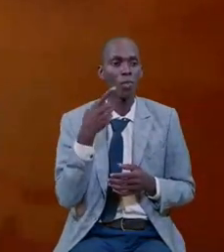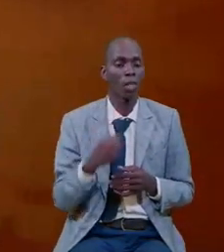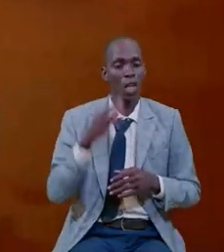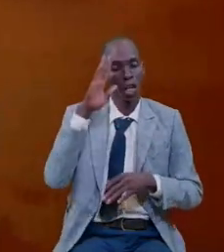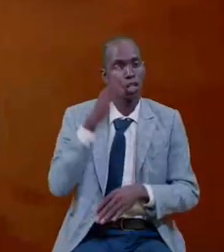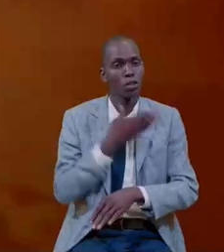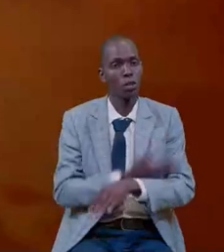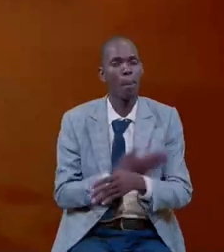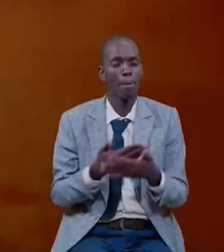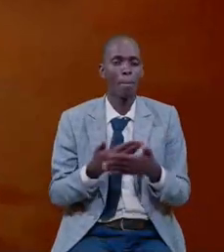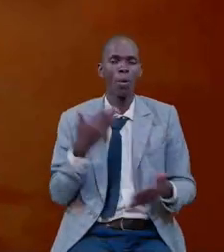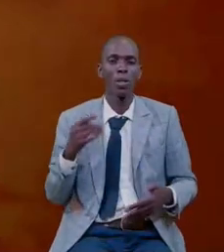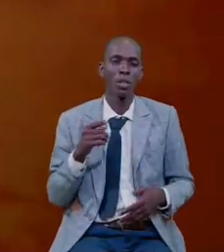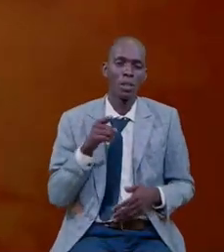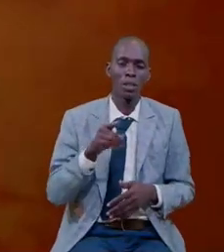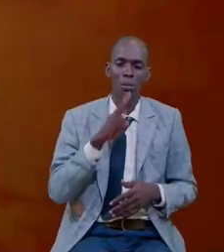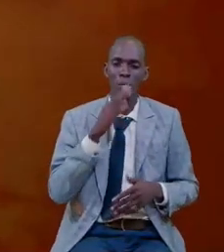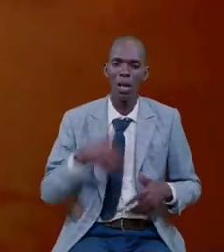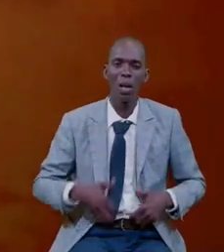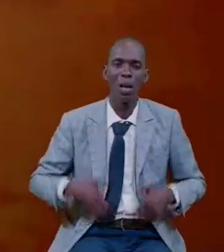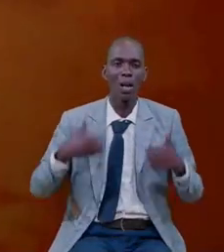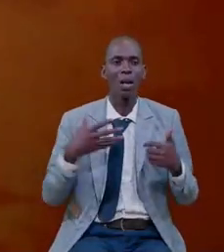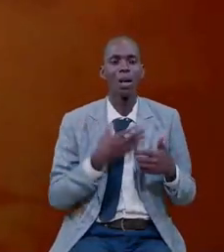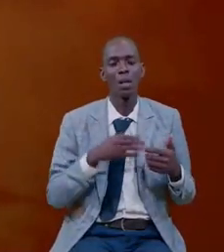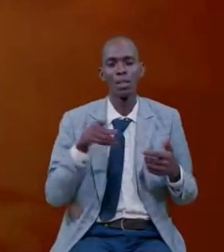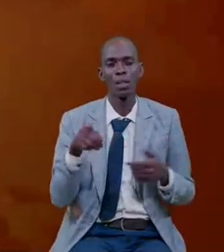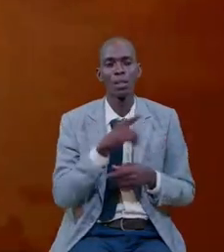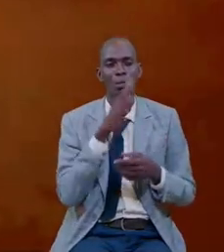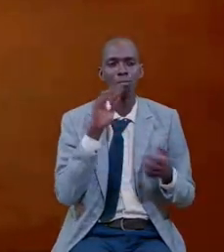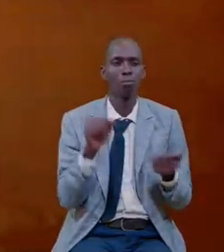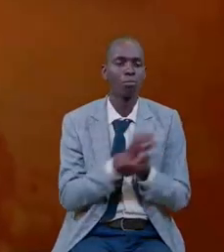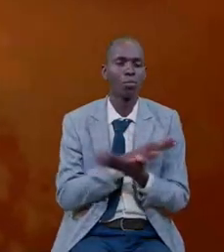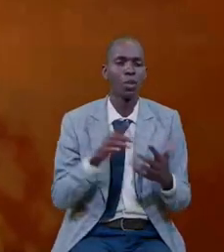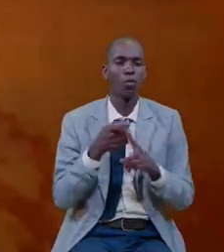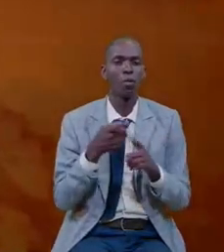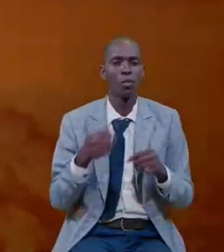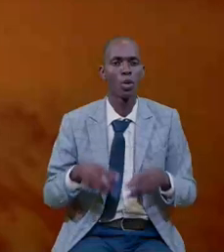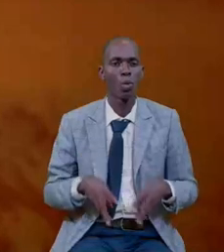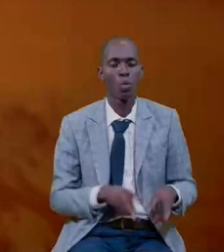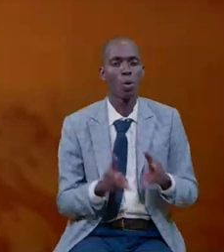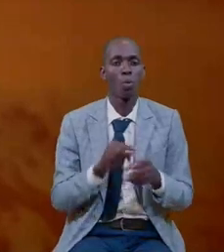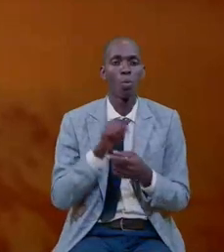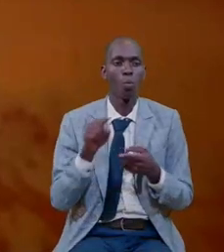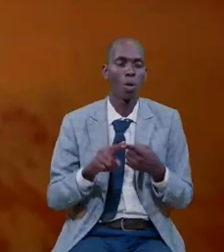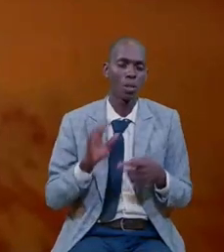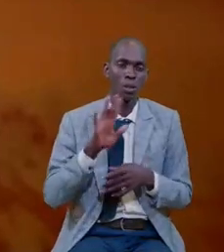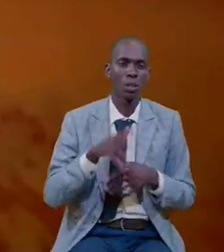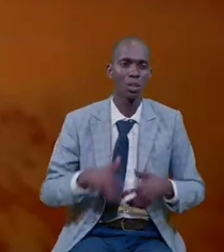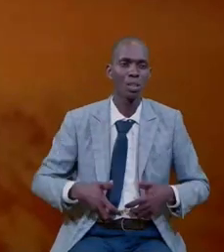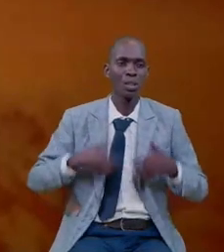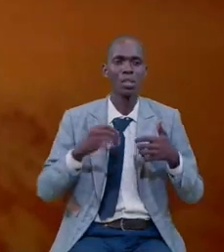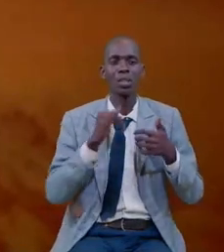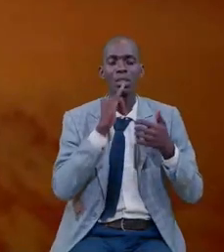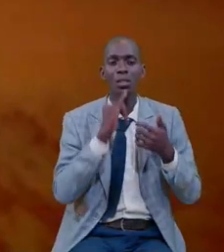ne s'irrite et que vous ne périssiez dans votre voie, car sa colère est prompte